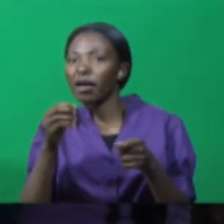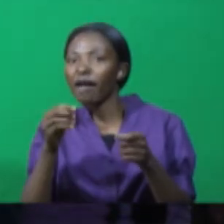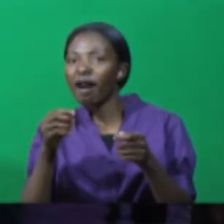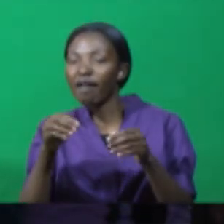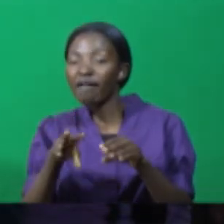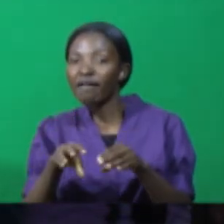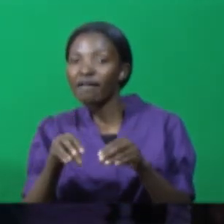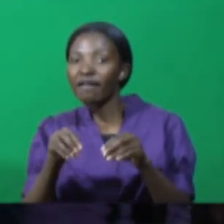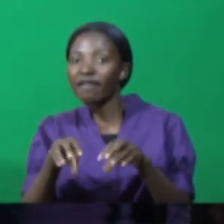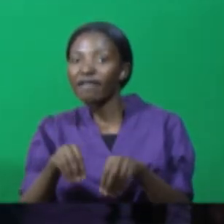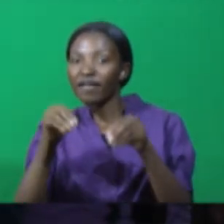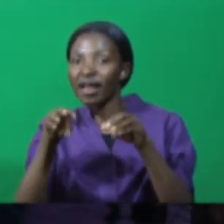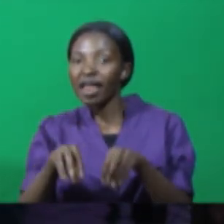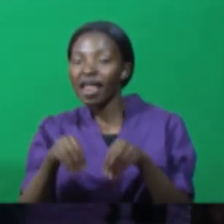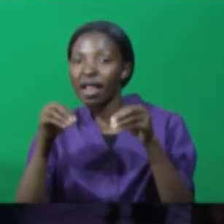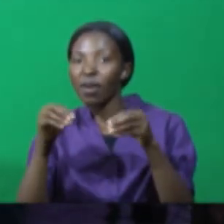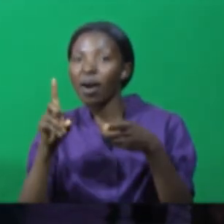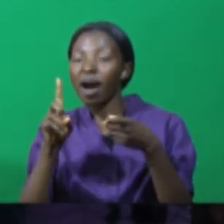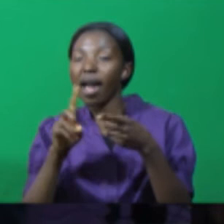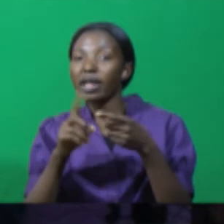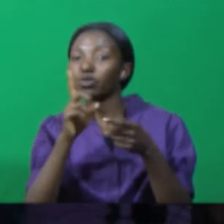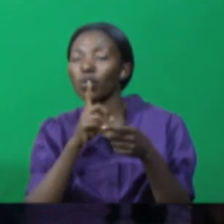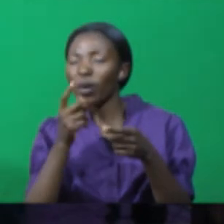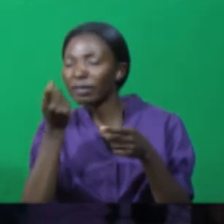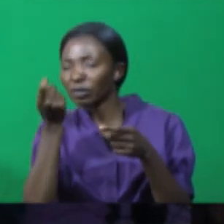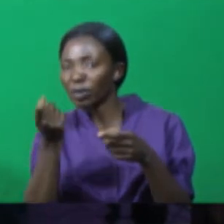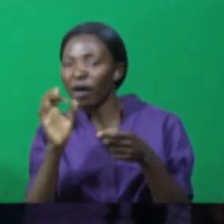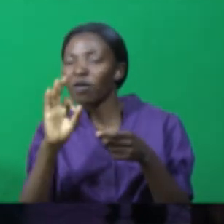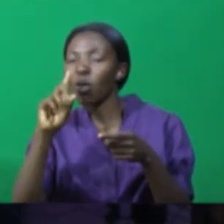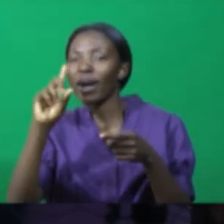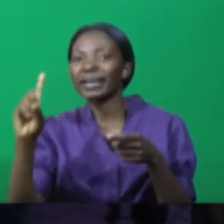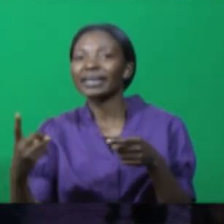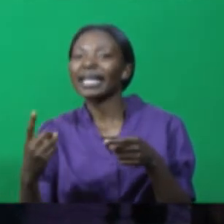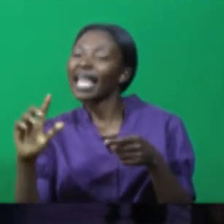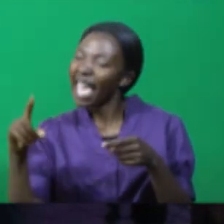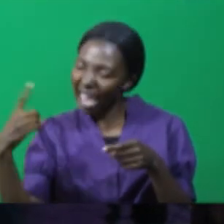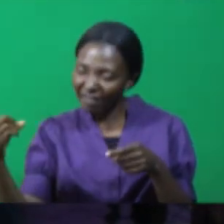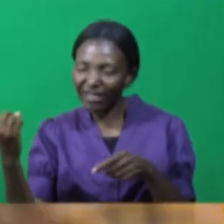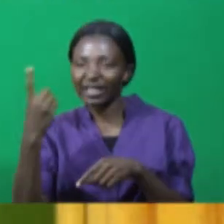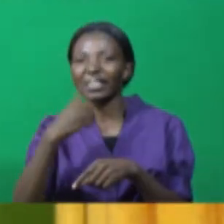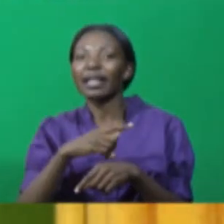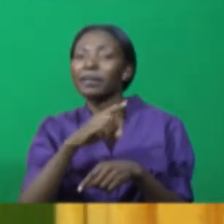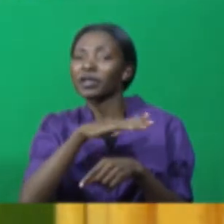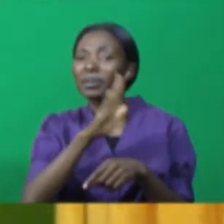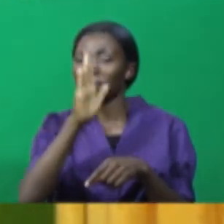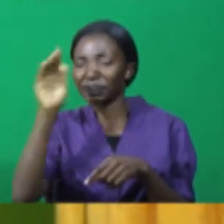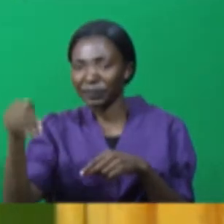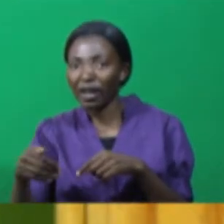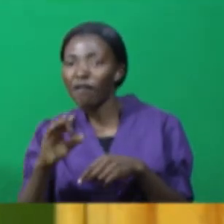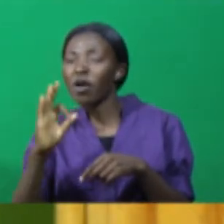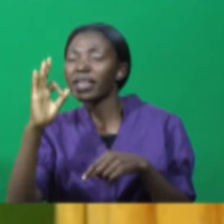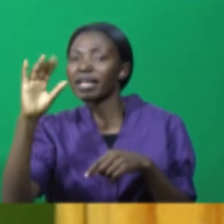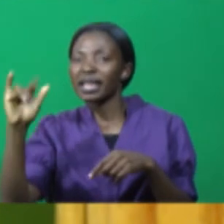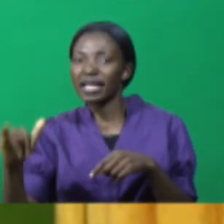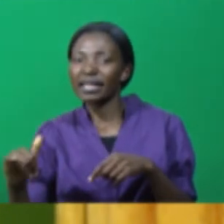vakabika makuseni. Osara uchisinira. Unokwana masikati. Usinira futi. Unokwana manheru. Kusvika makore